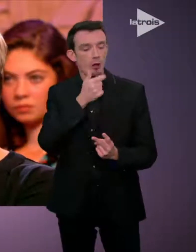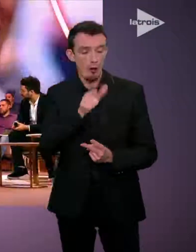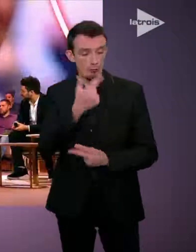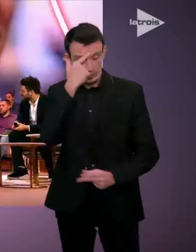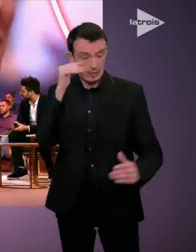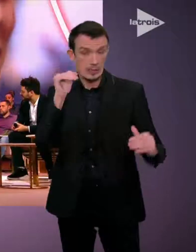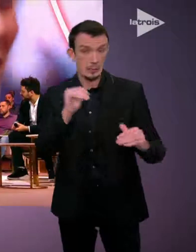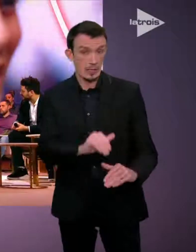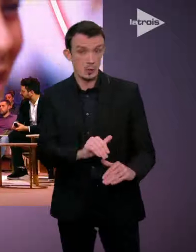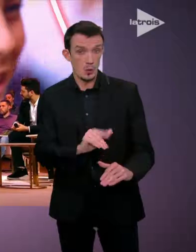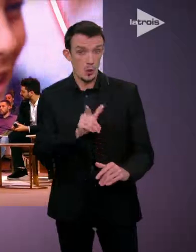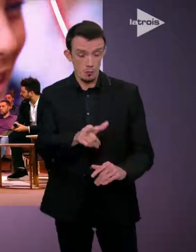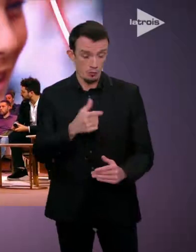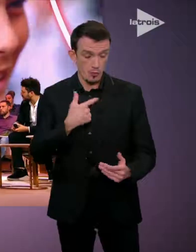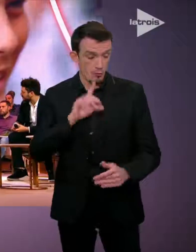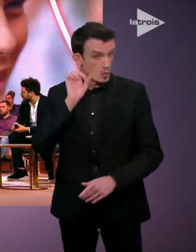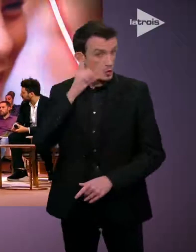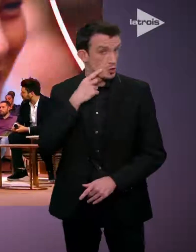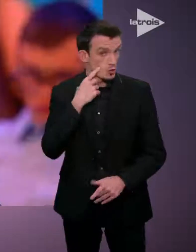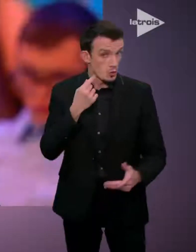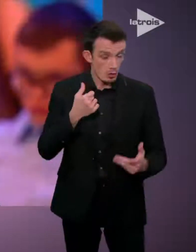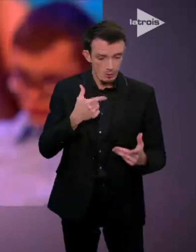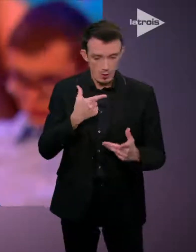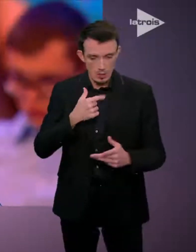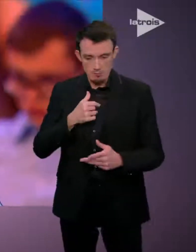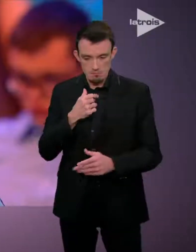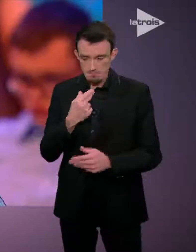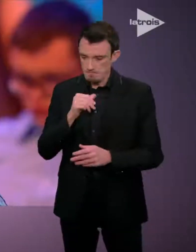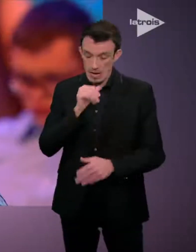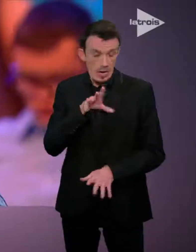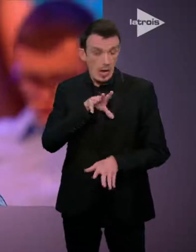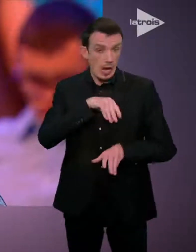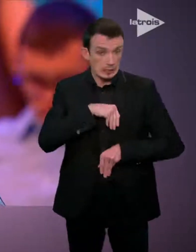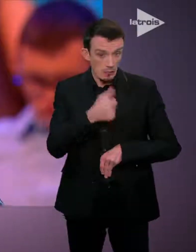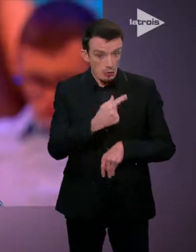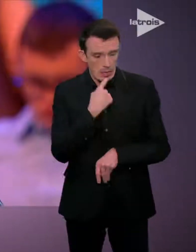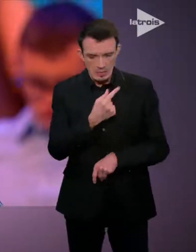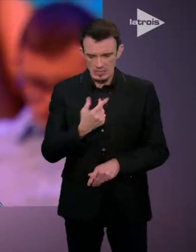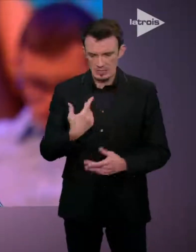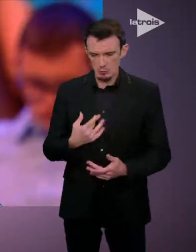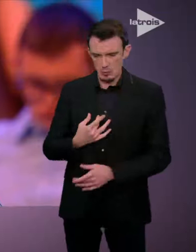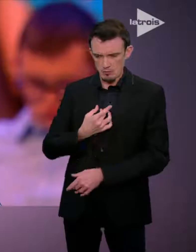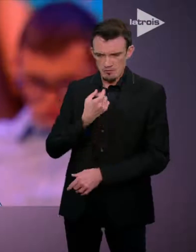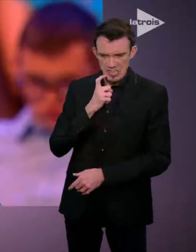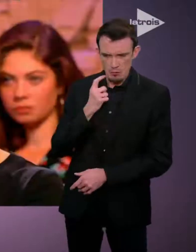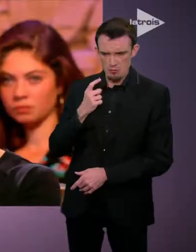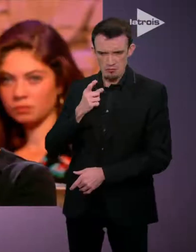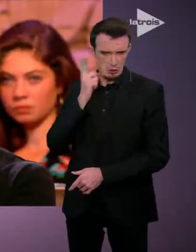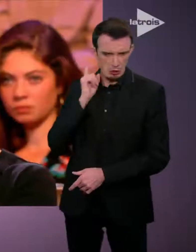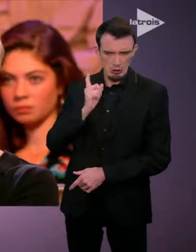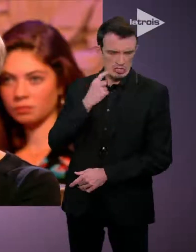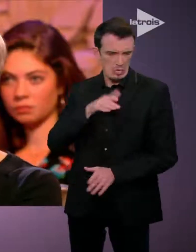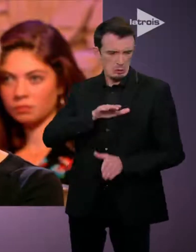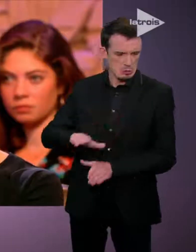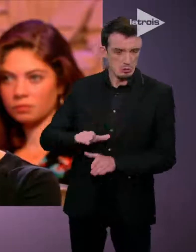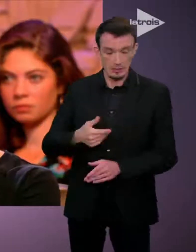Il n'acceptait pas son handicap. Il disait qu'il était jaloux des entendants. On a vraiment dû aller voir des psys, on a cherché un psy qui signe, c'était pas si